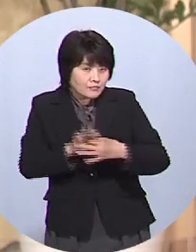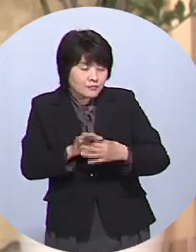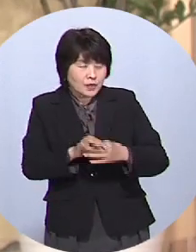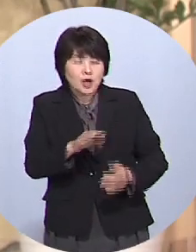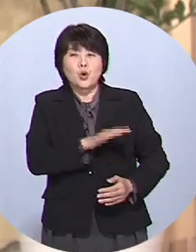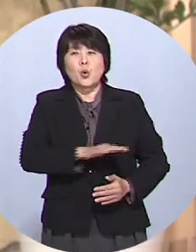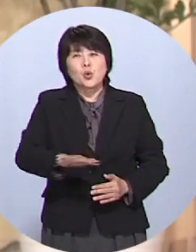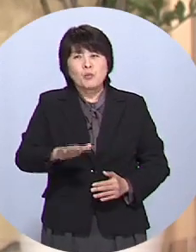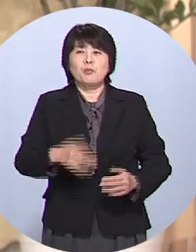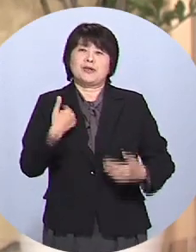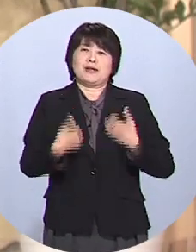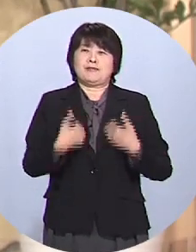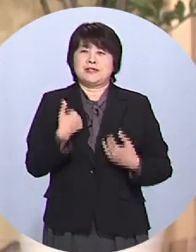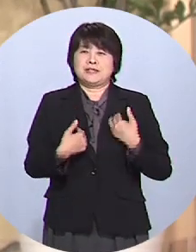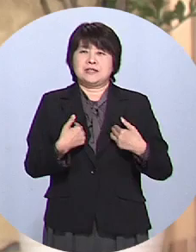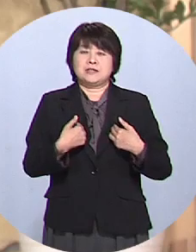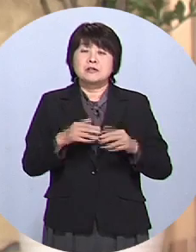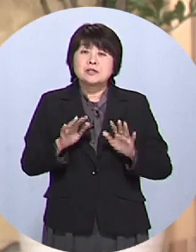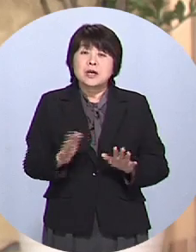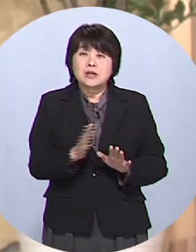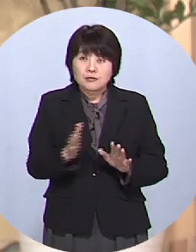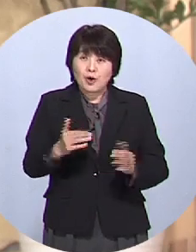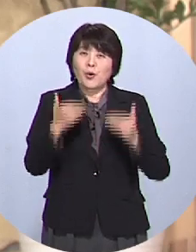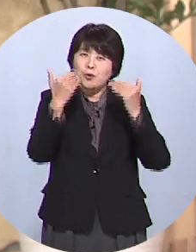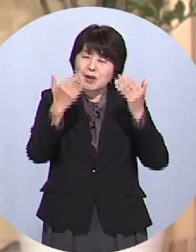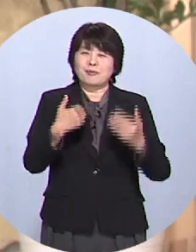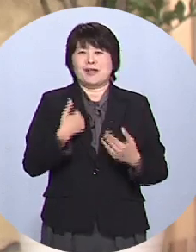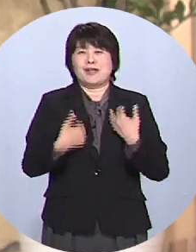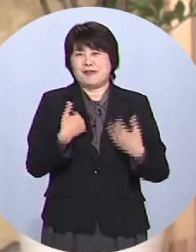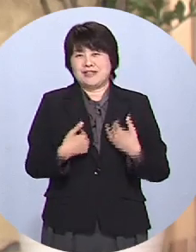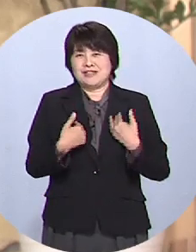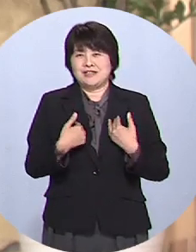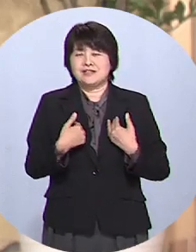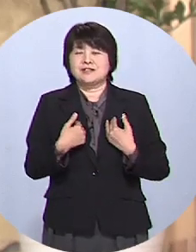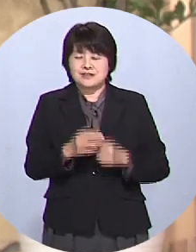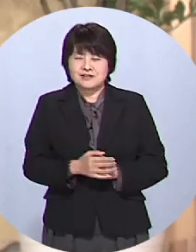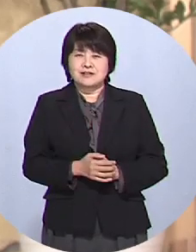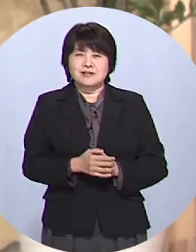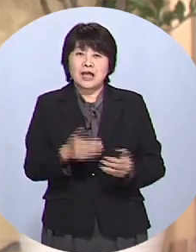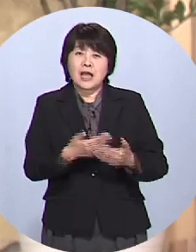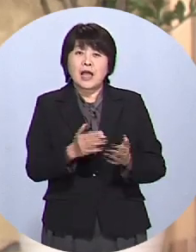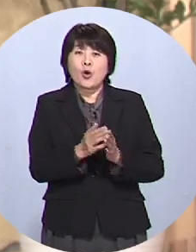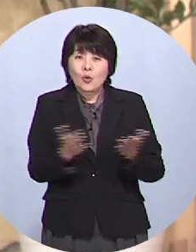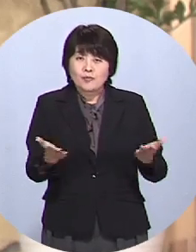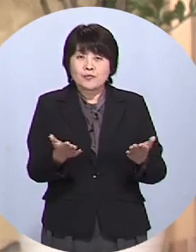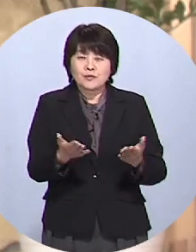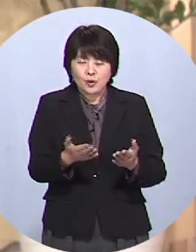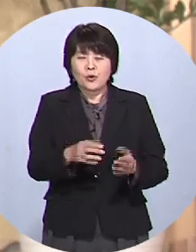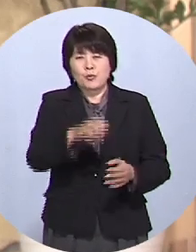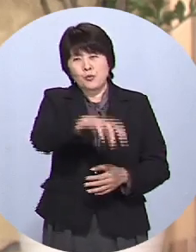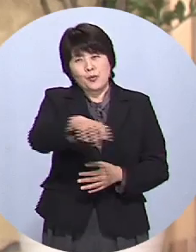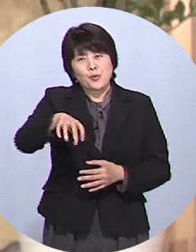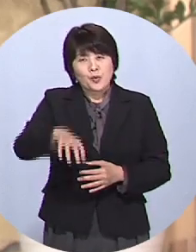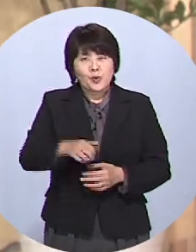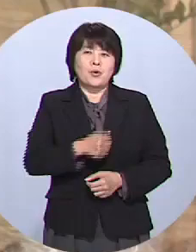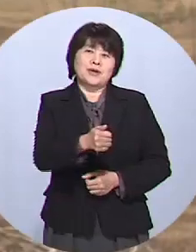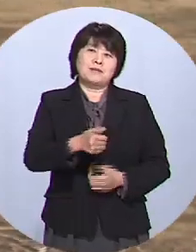もはもちろん近年では大人も楽しめるものとして人気です。ということで絵本にちなんだスポットを巡ってき